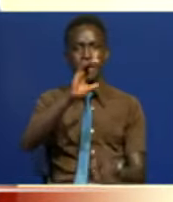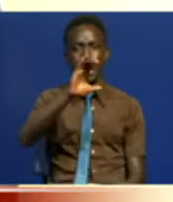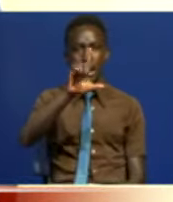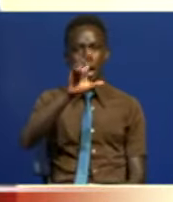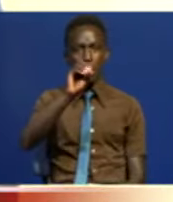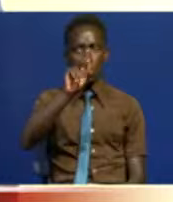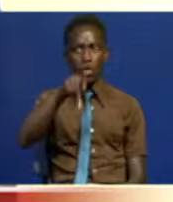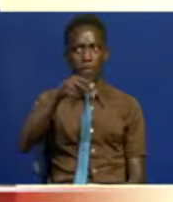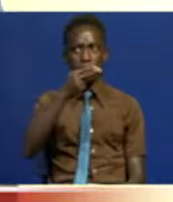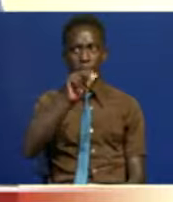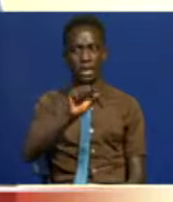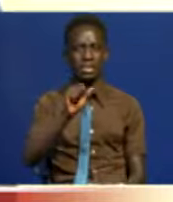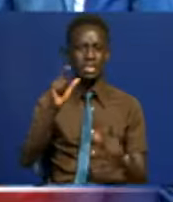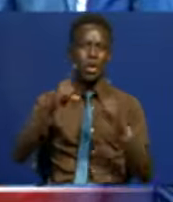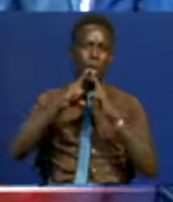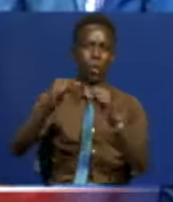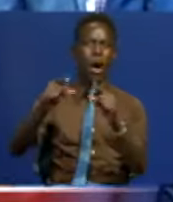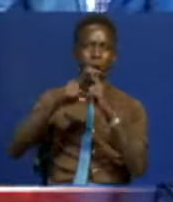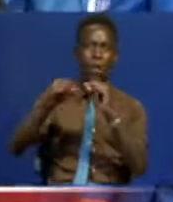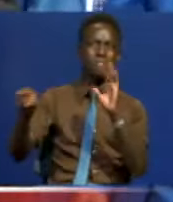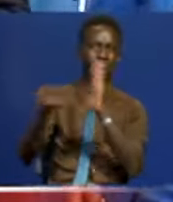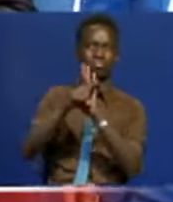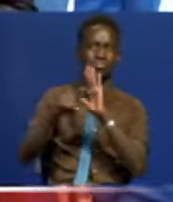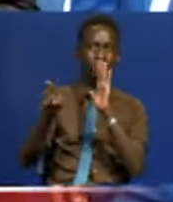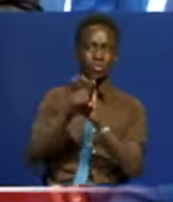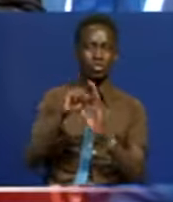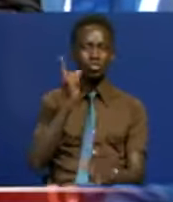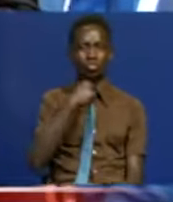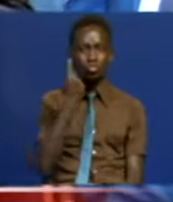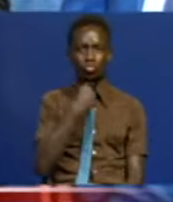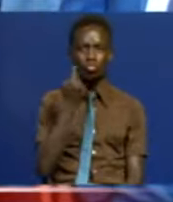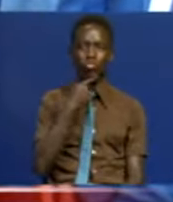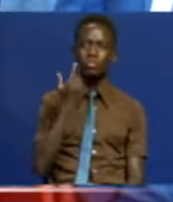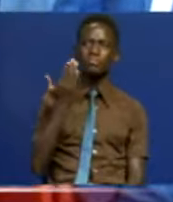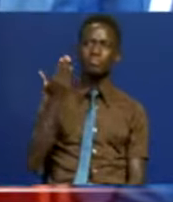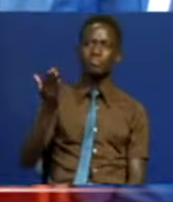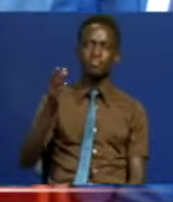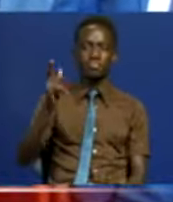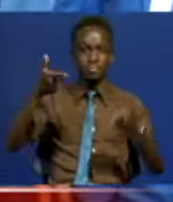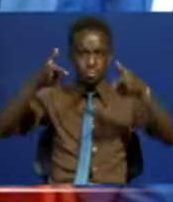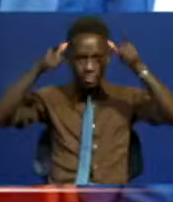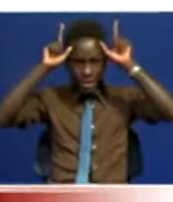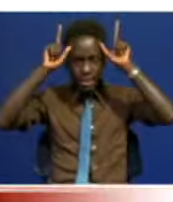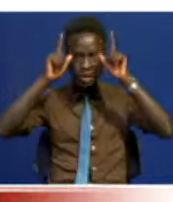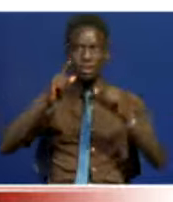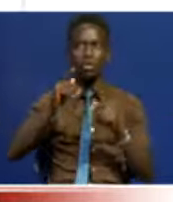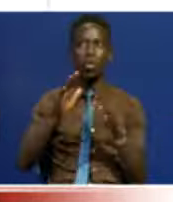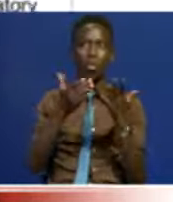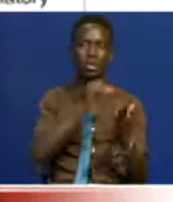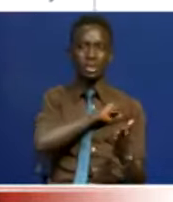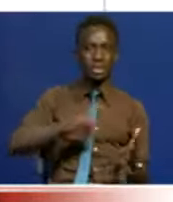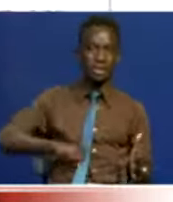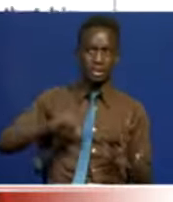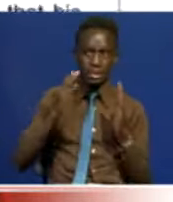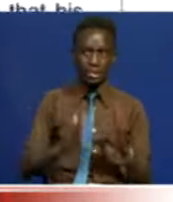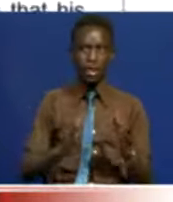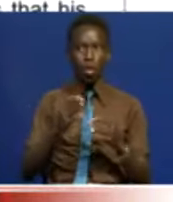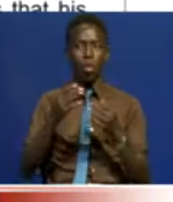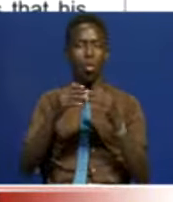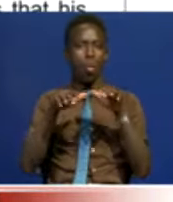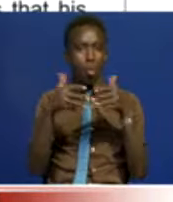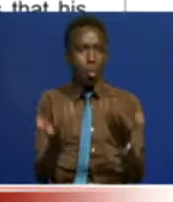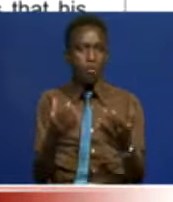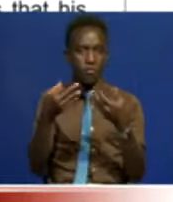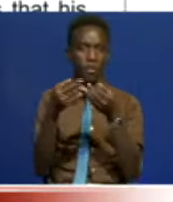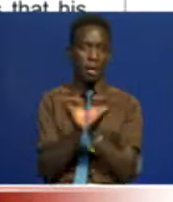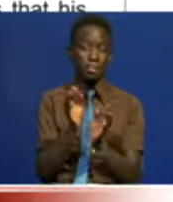kutoa matamshi ya kumdhihaki Seneta Boni Khalwale, familia yake au watoto wake. Jaji Mulo pia ameagiza